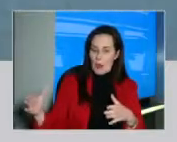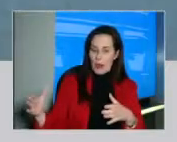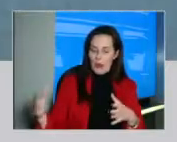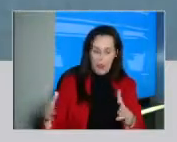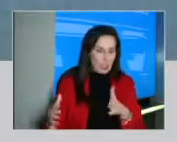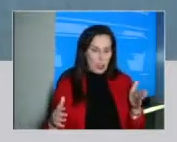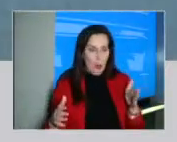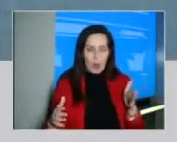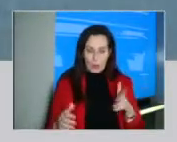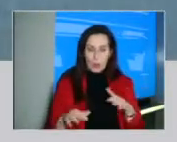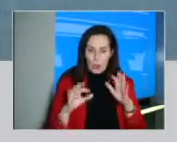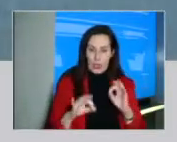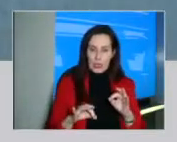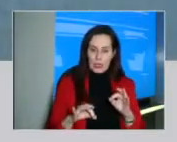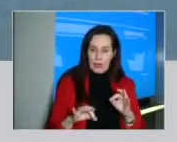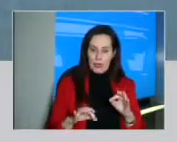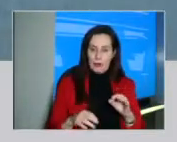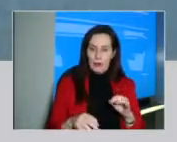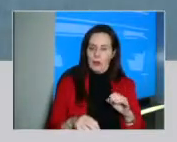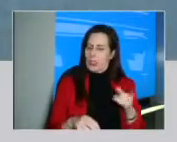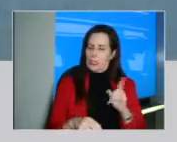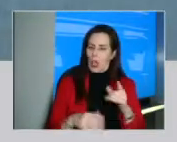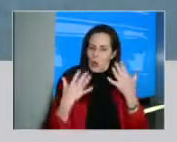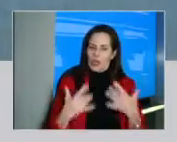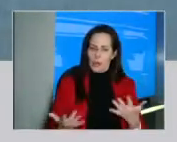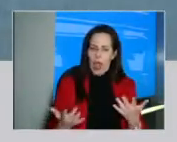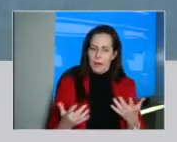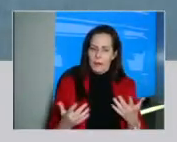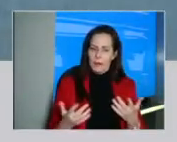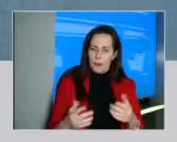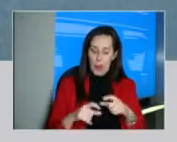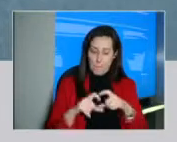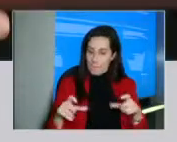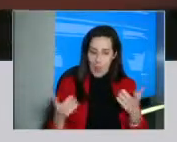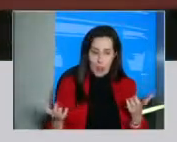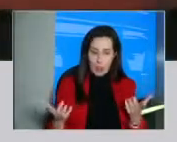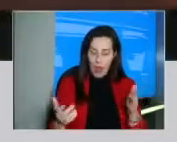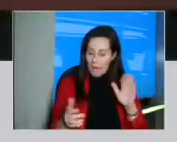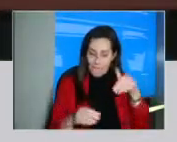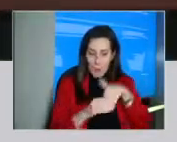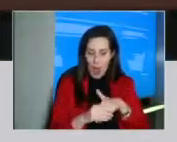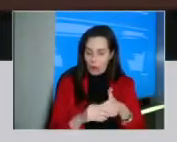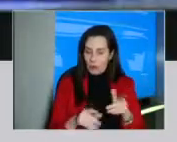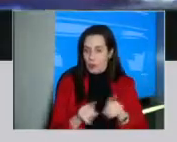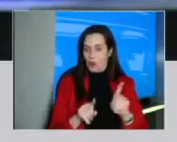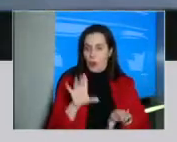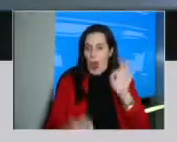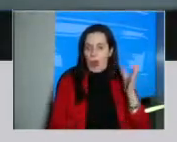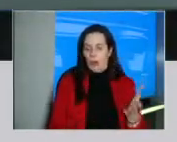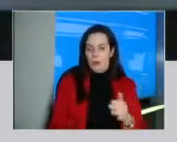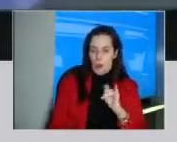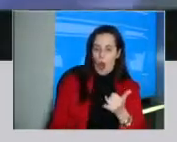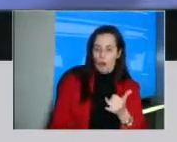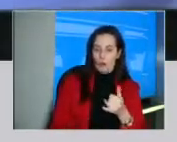גוש שמאל, שזה מה שבסופו של דבר מטה את הכף, אז זה לא נספר. כלומר, פתק שלגמרי, אפילו לא הלכתם להצביע עליו.